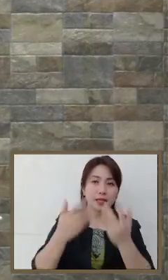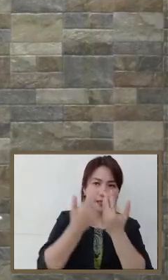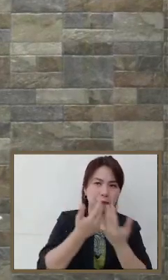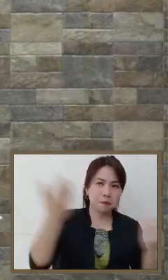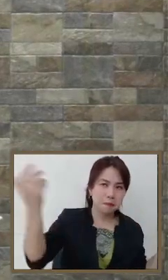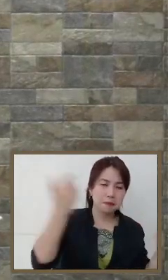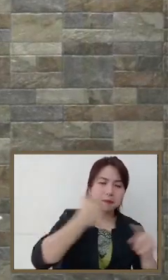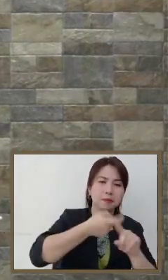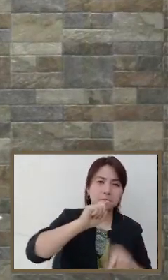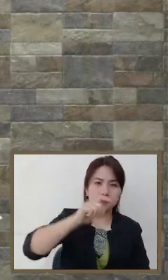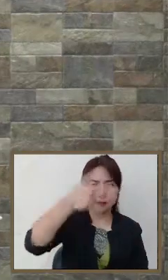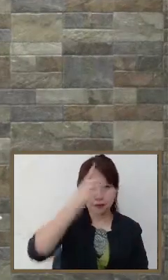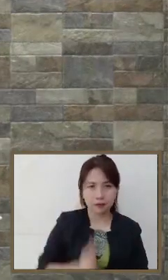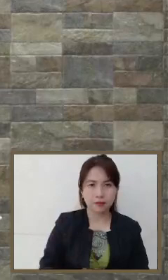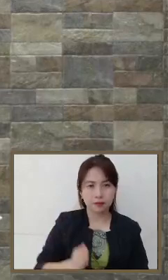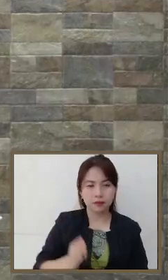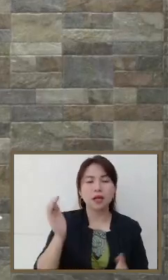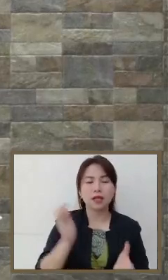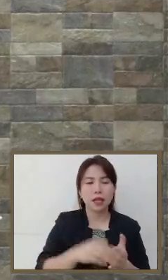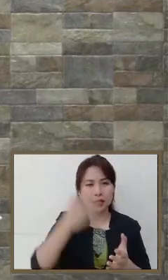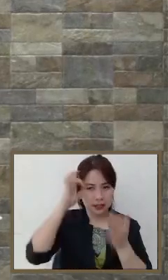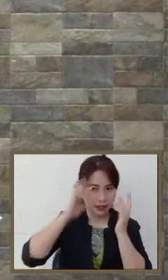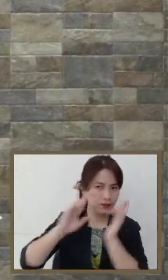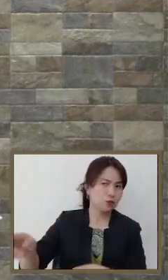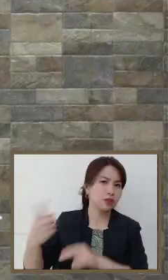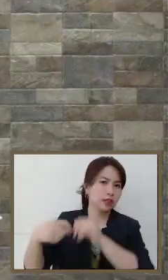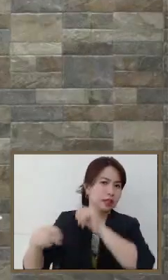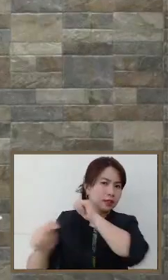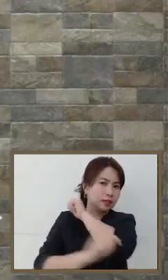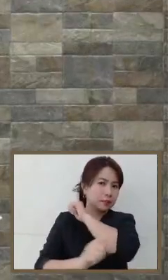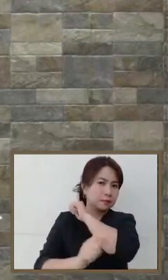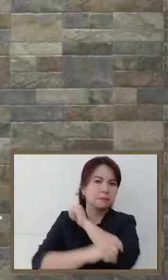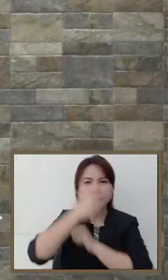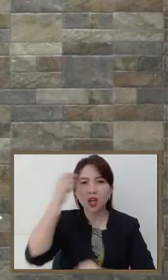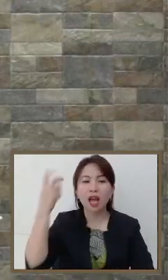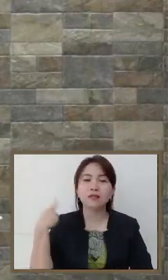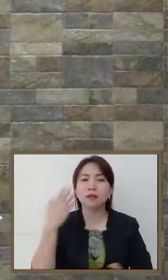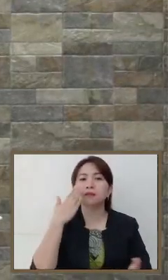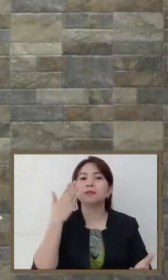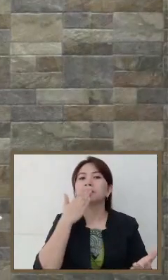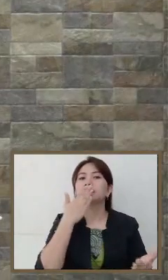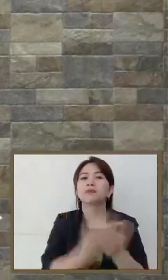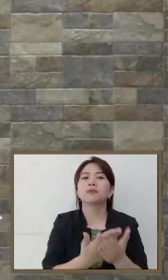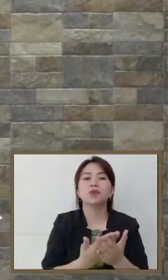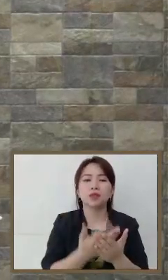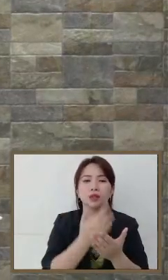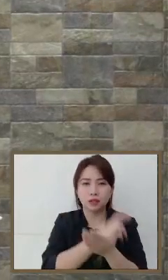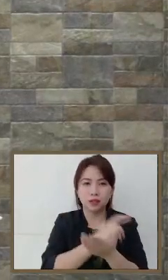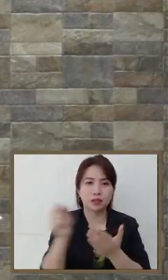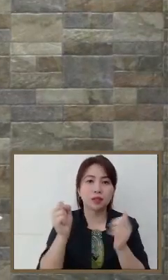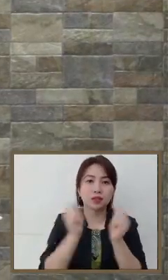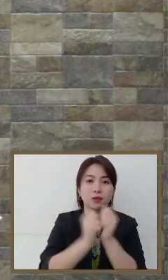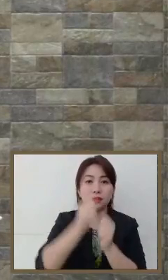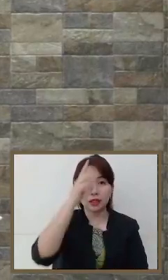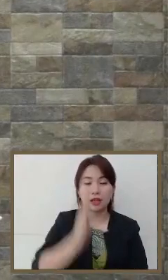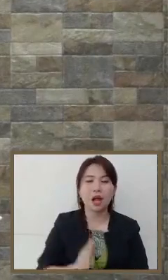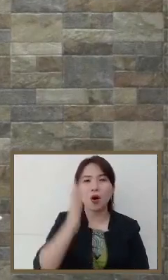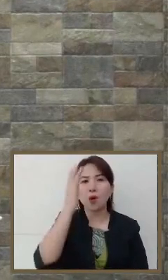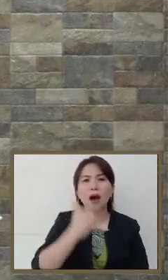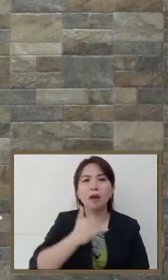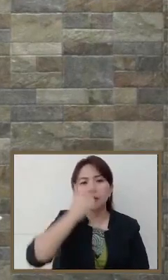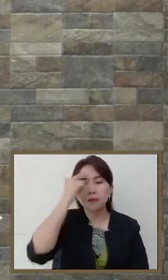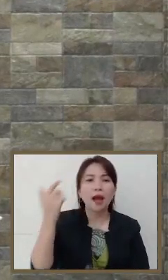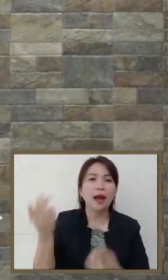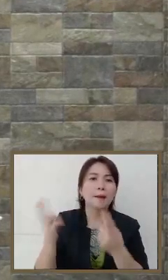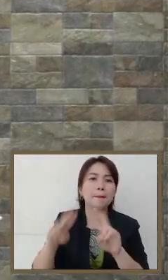from he refus the temptation because of his good relationship with dumating na buhay ni